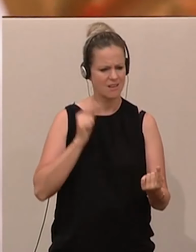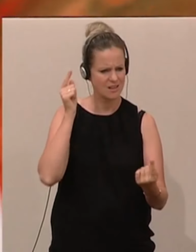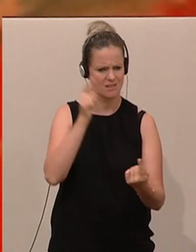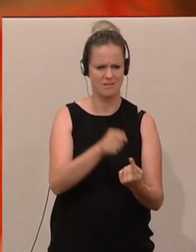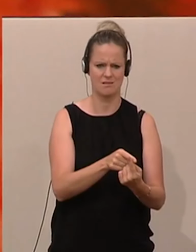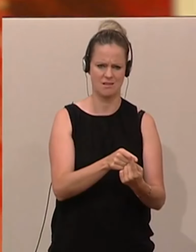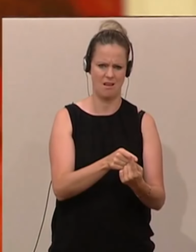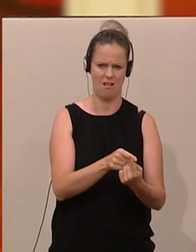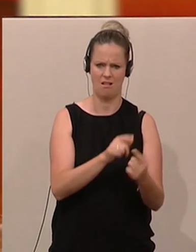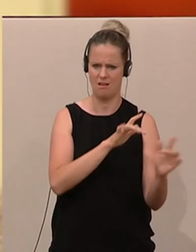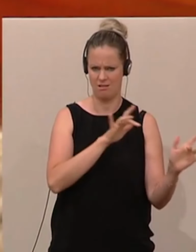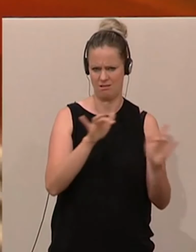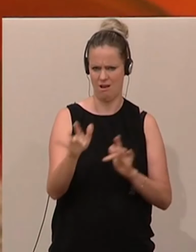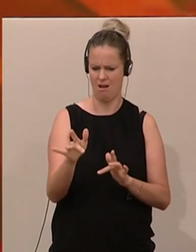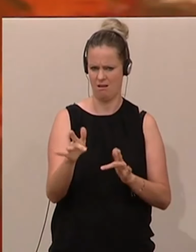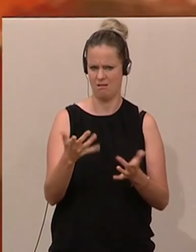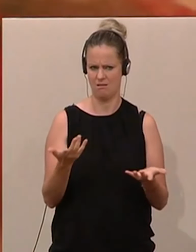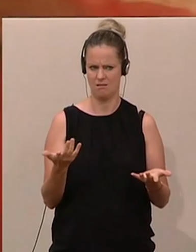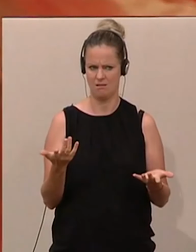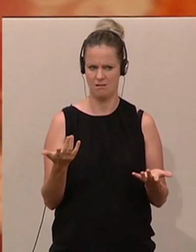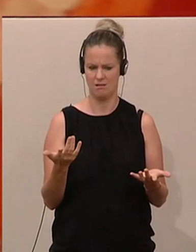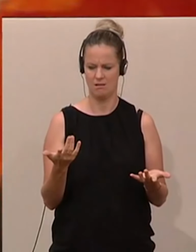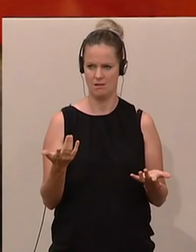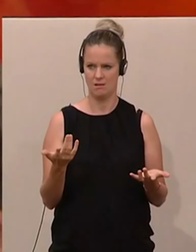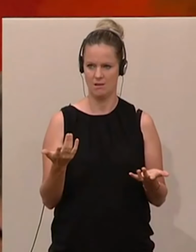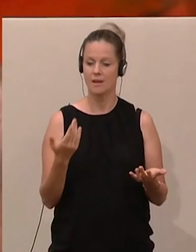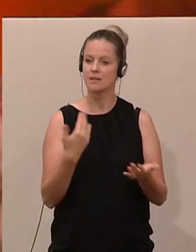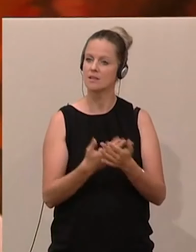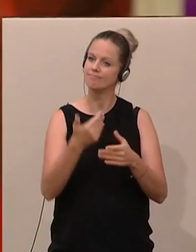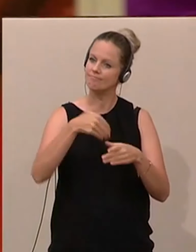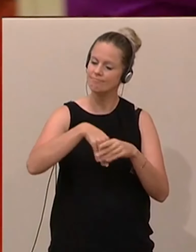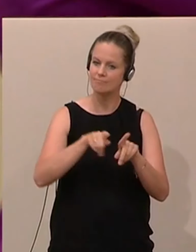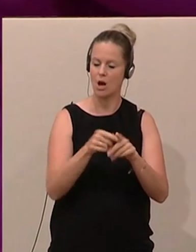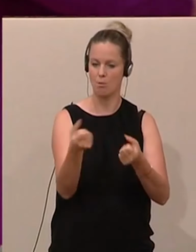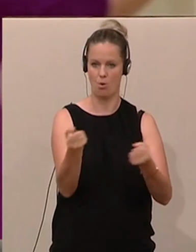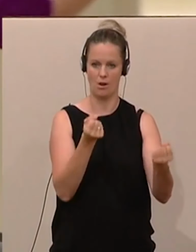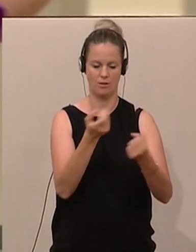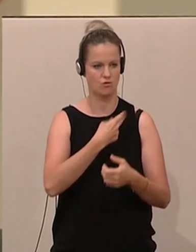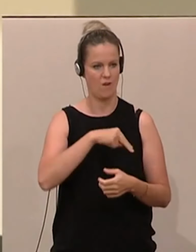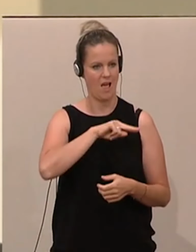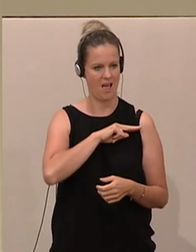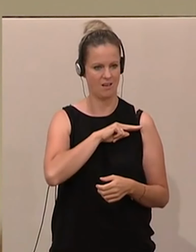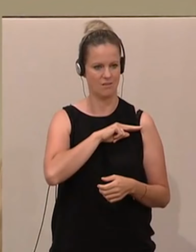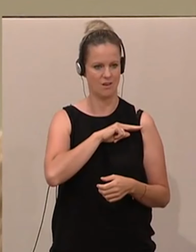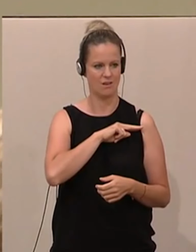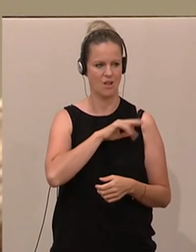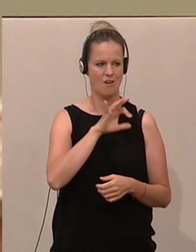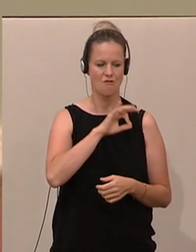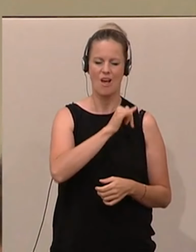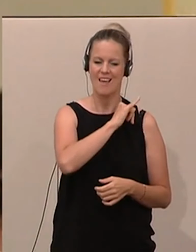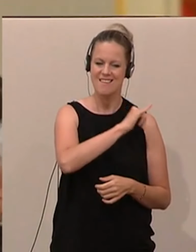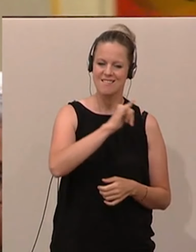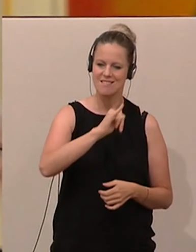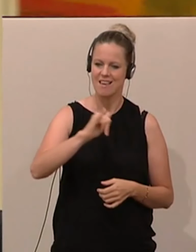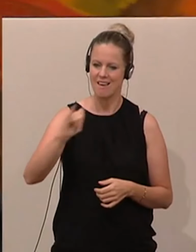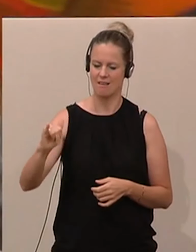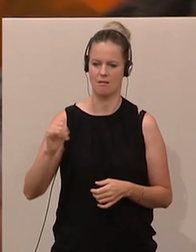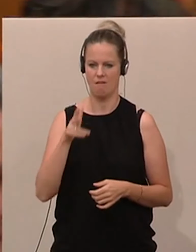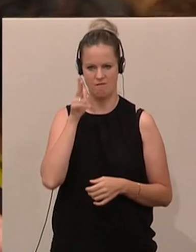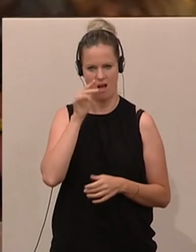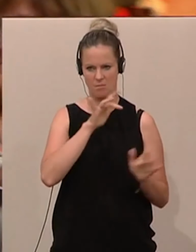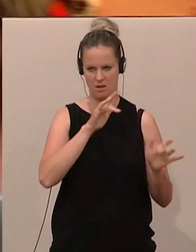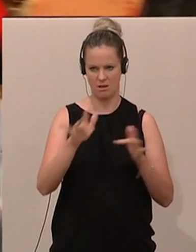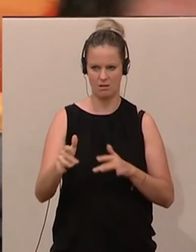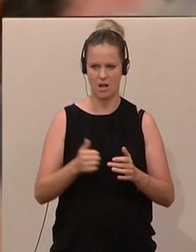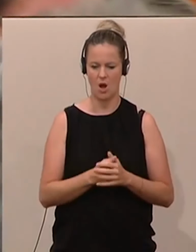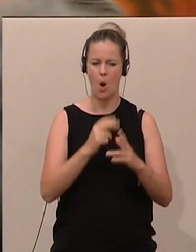und muss vor allem eine politische verantwortung jeglicher couleur sein österreich hat schlicht und